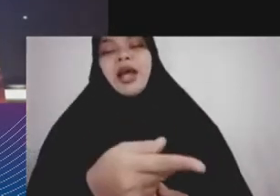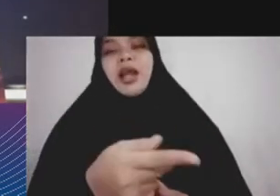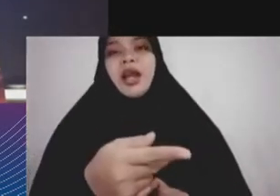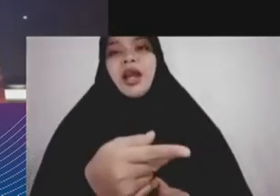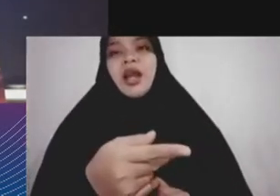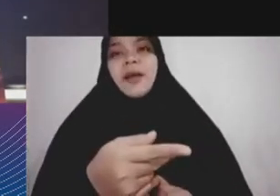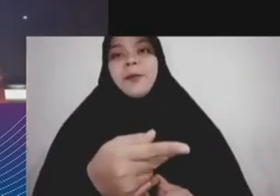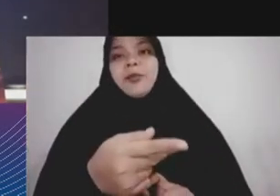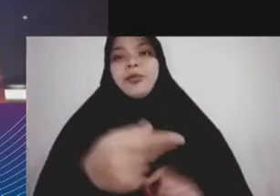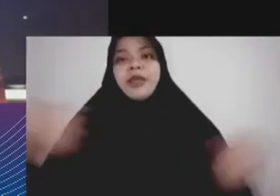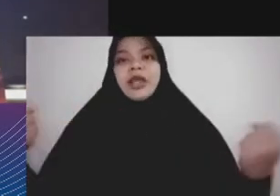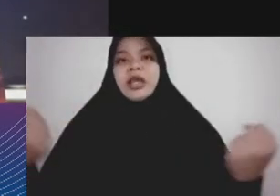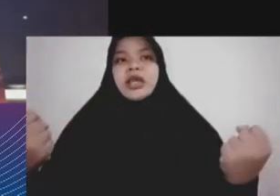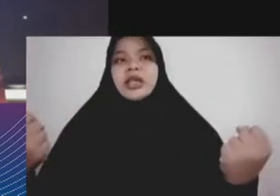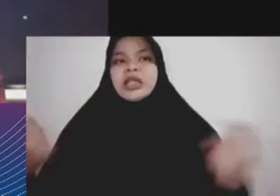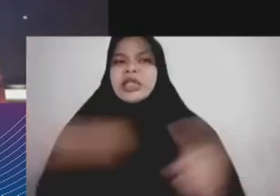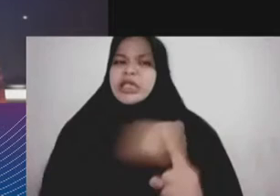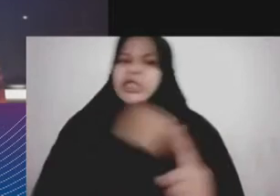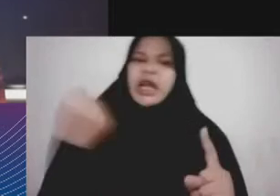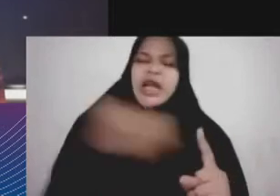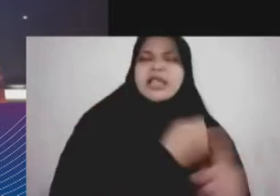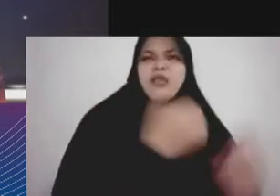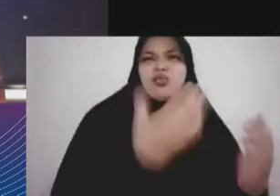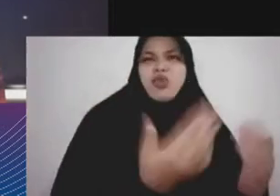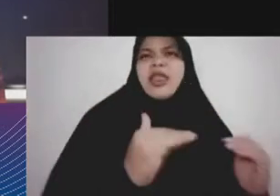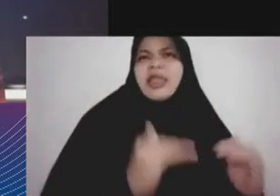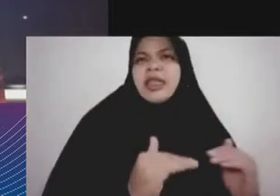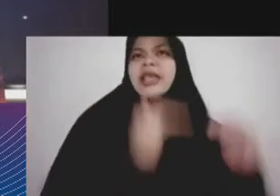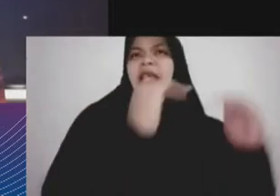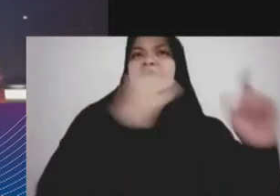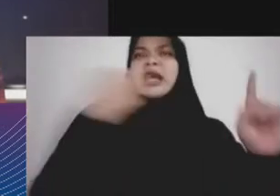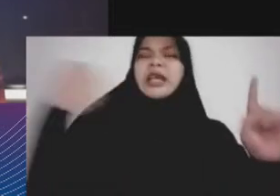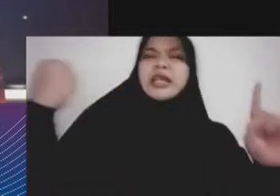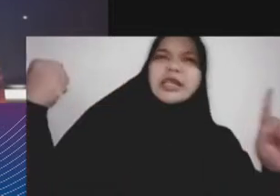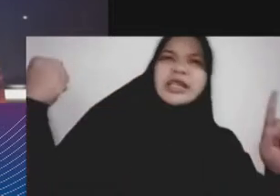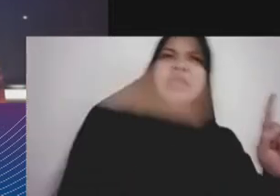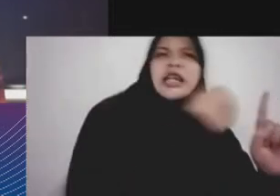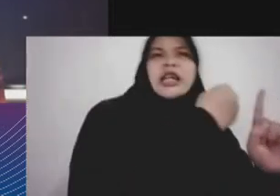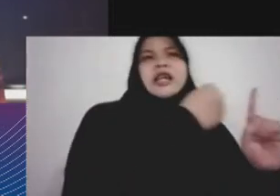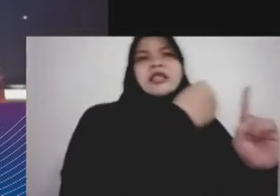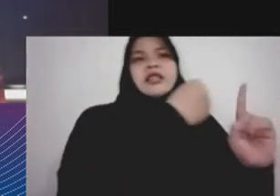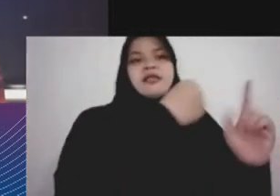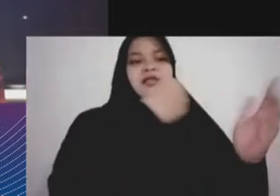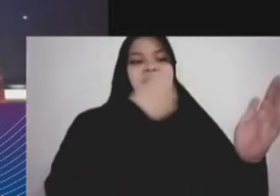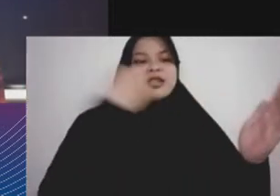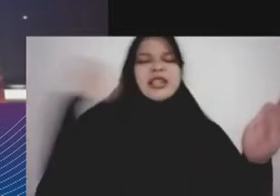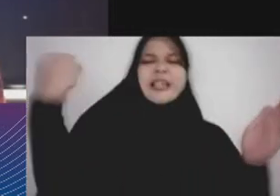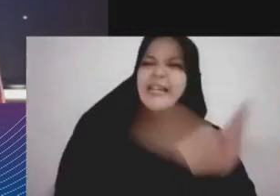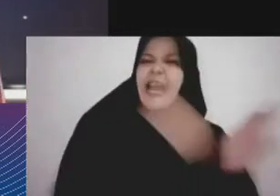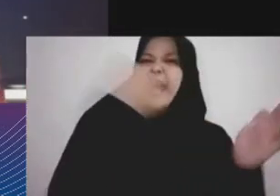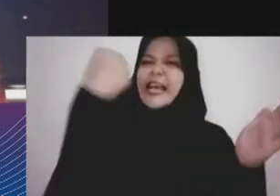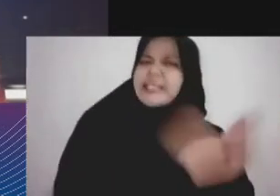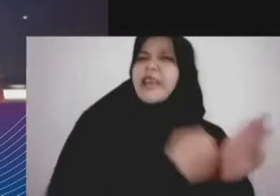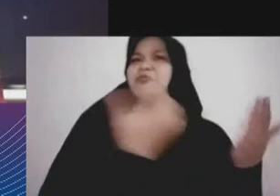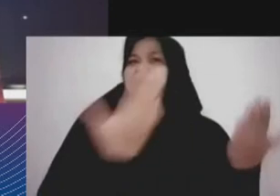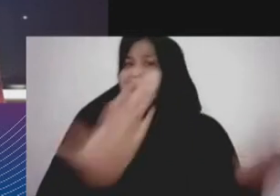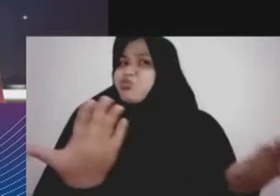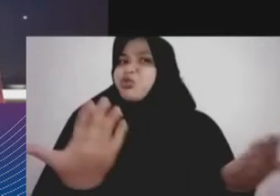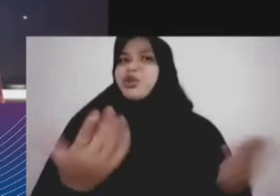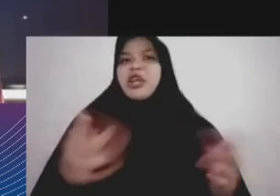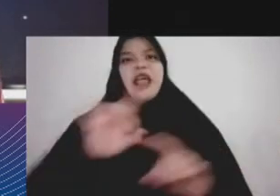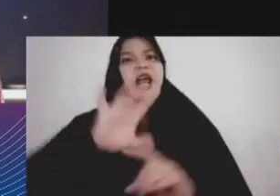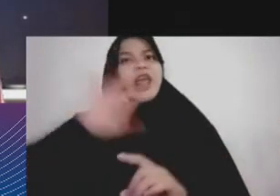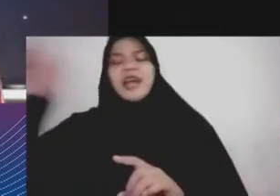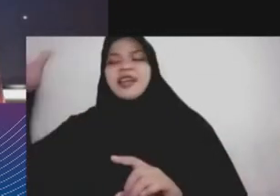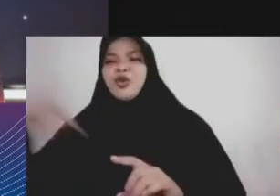kekerasan itu bisa jadi tingkat kekerasan sebuah benda gitu ya dan lain-lain. Nah, ini yang ini kadang secara diksi